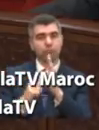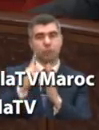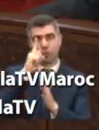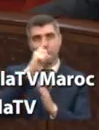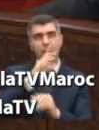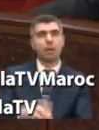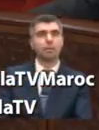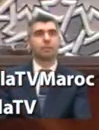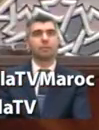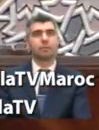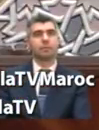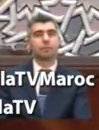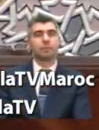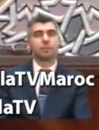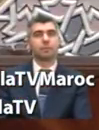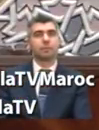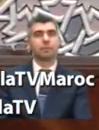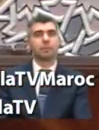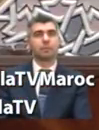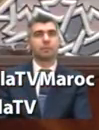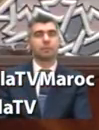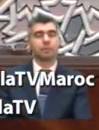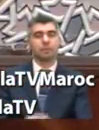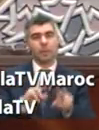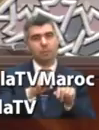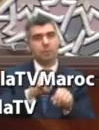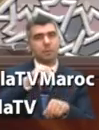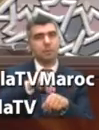شكرا. تعقيب فريق تجمع الدستوري.